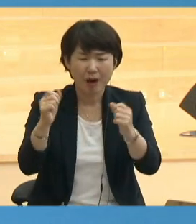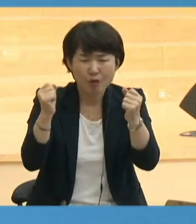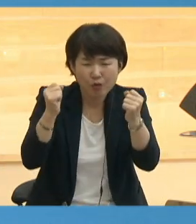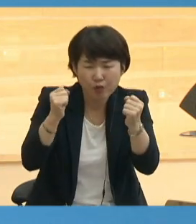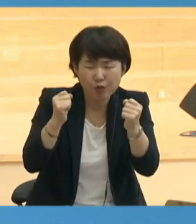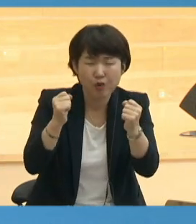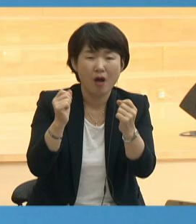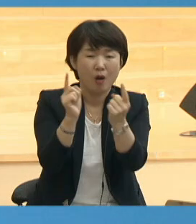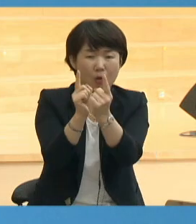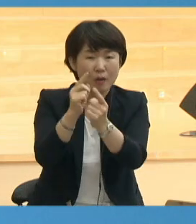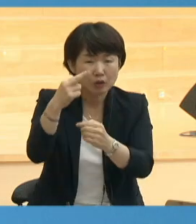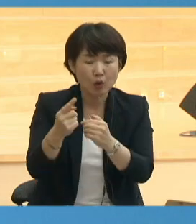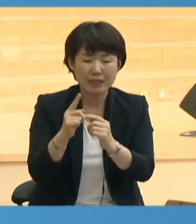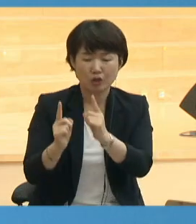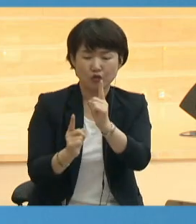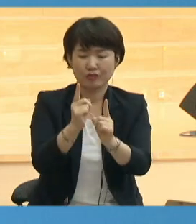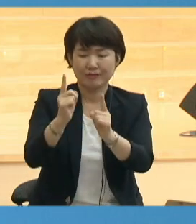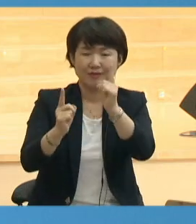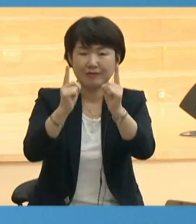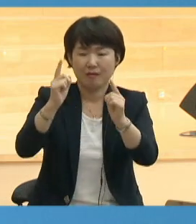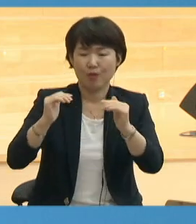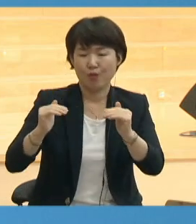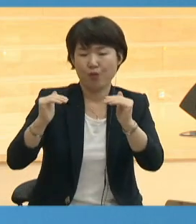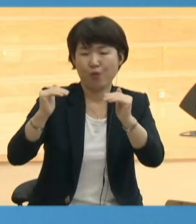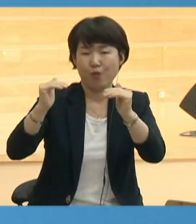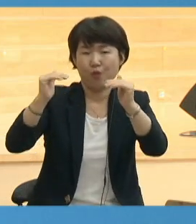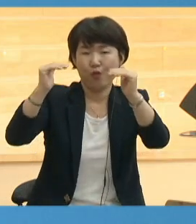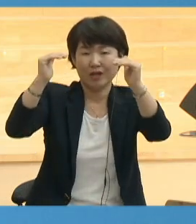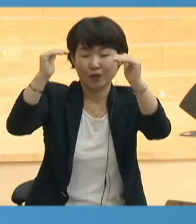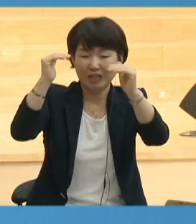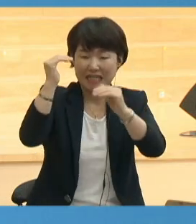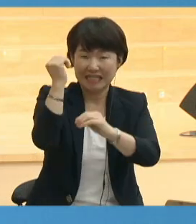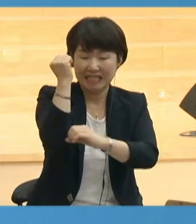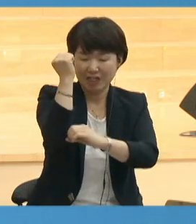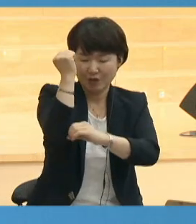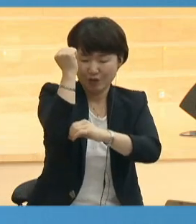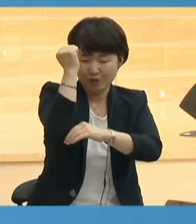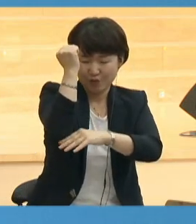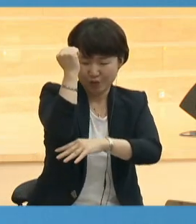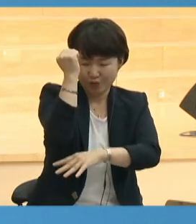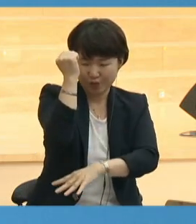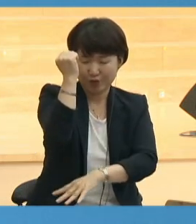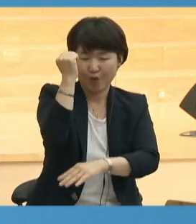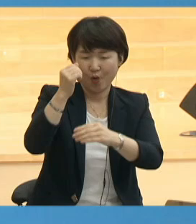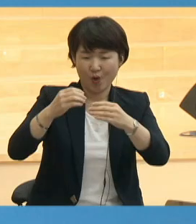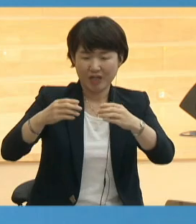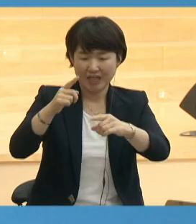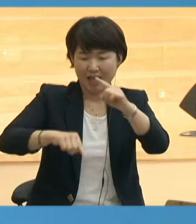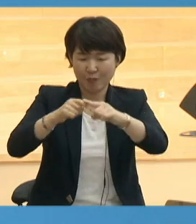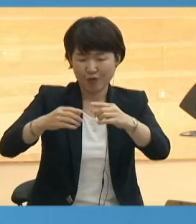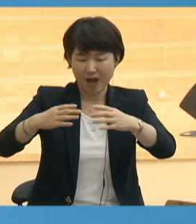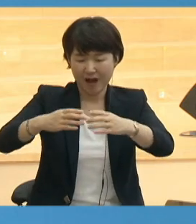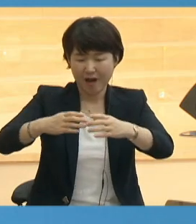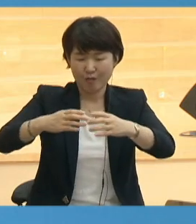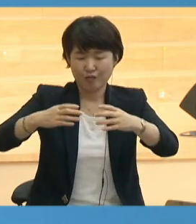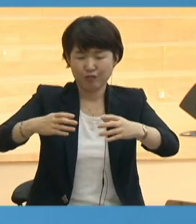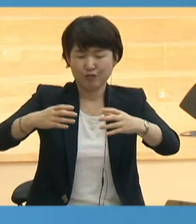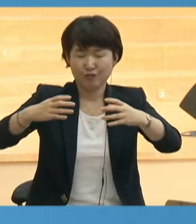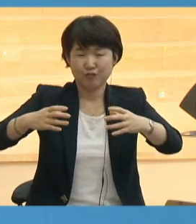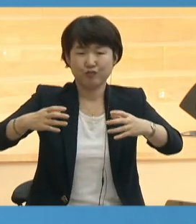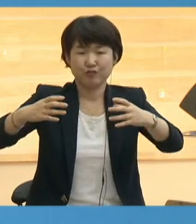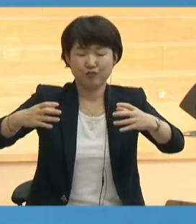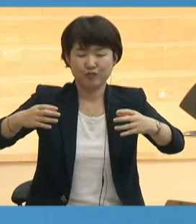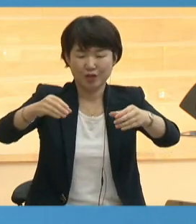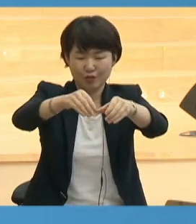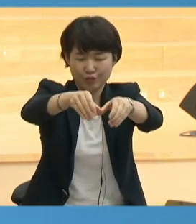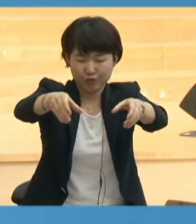이 줄기를 성장시킬 수 있는 두꺼운 굳은살이 있어 그 굳은 차례 뭘까요 마치 금 감옥 가도